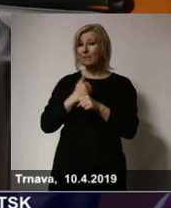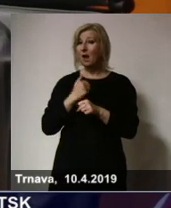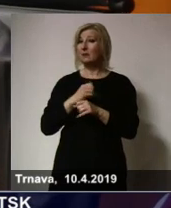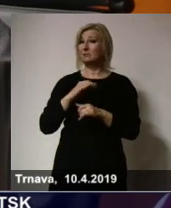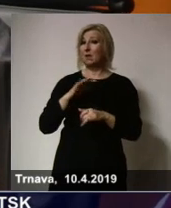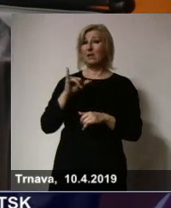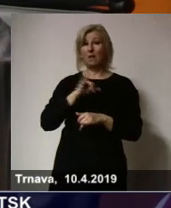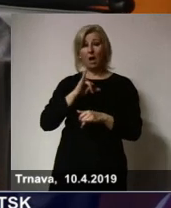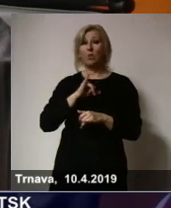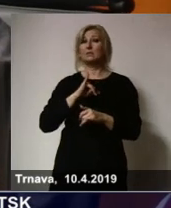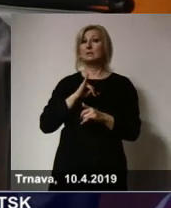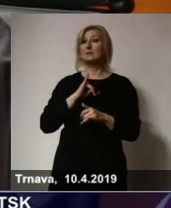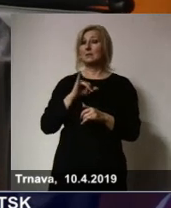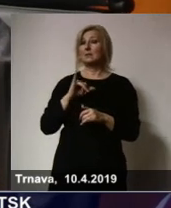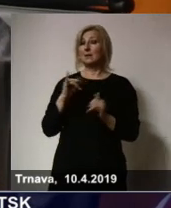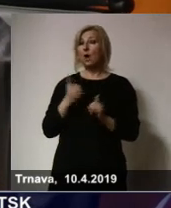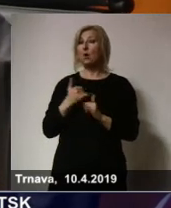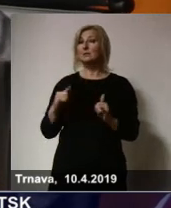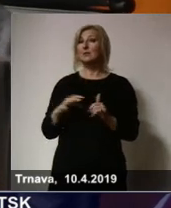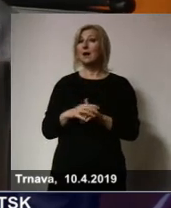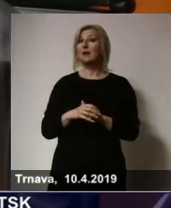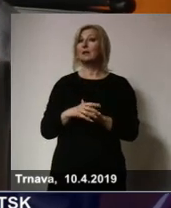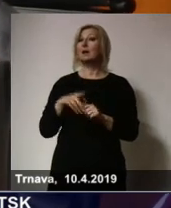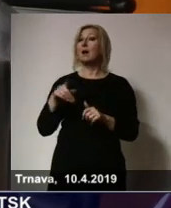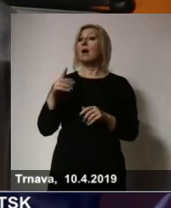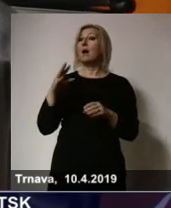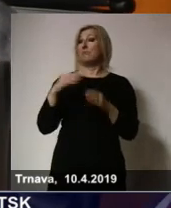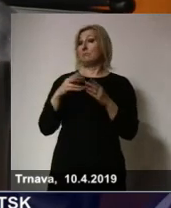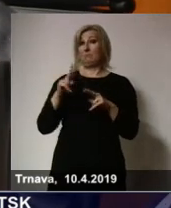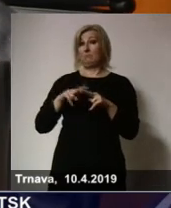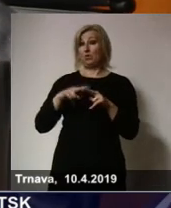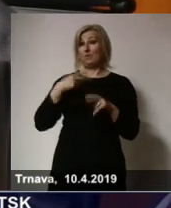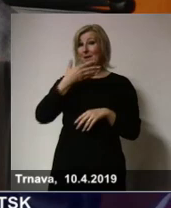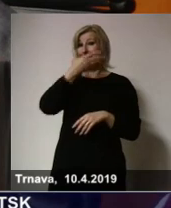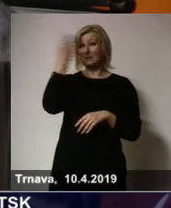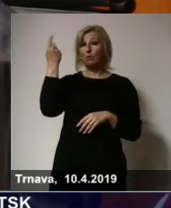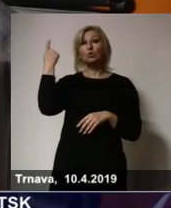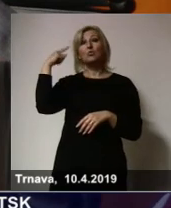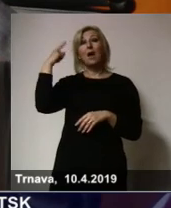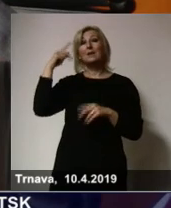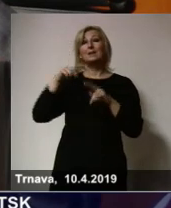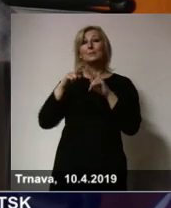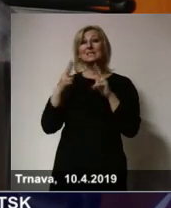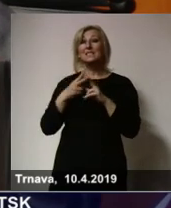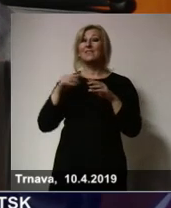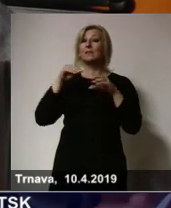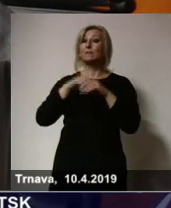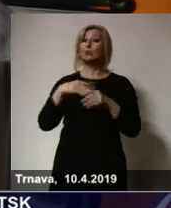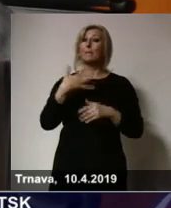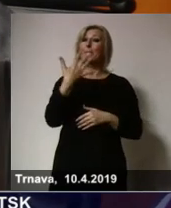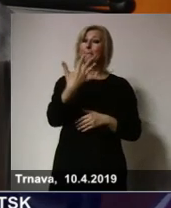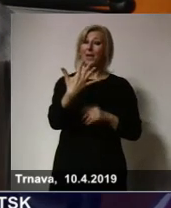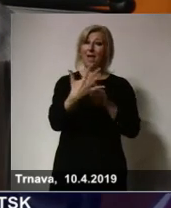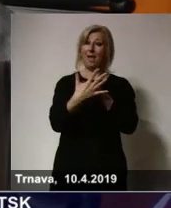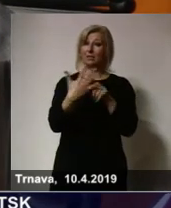sme zabudli, aj sme vťahli teda akademický svet vo všetkých piatých odbornostia, ktoré by